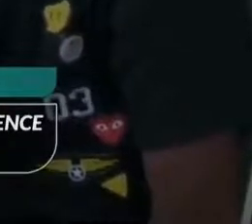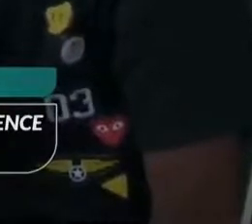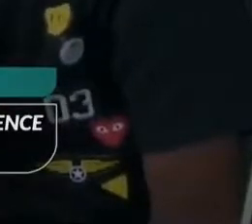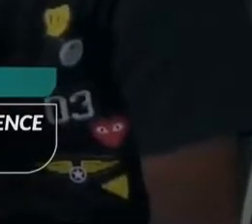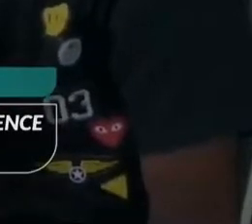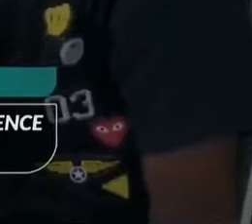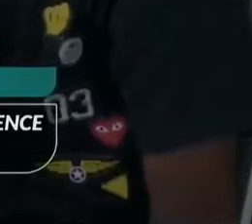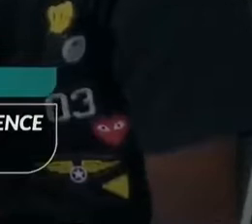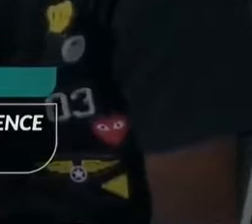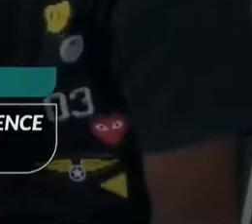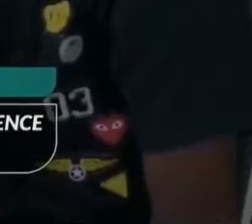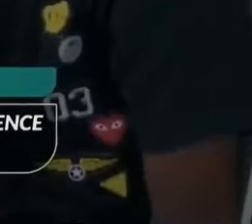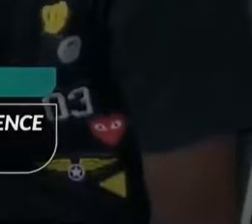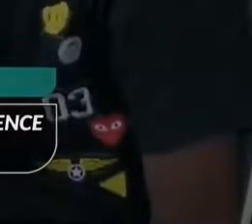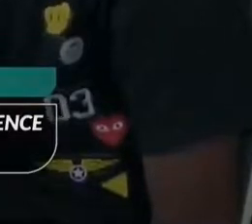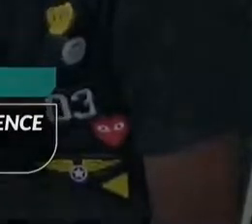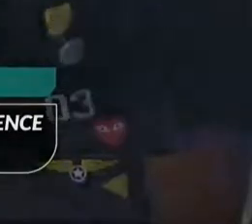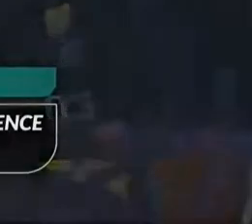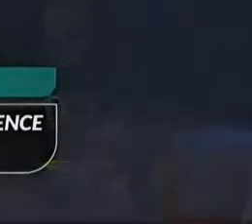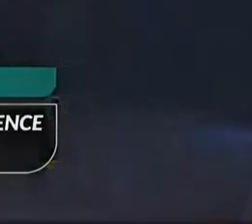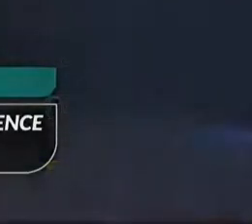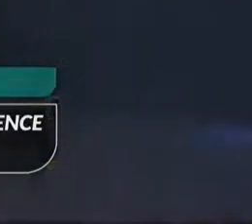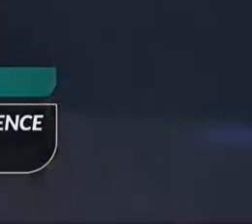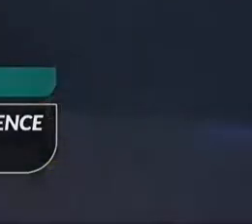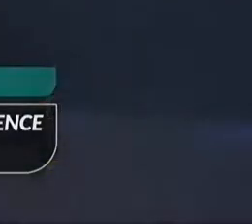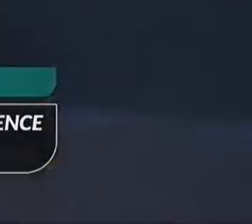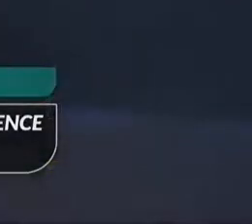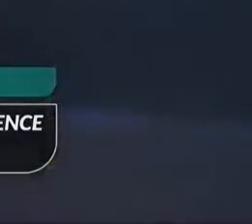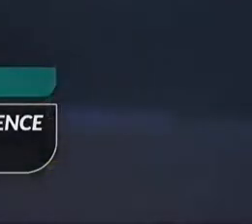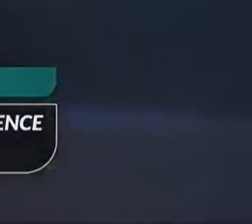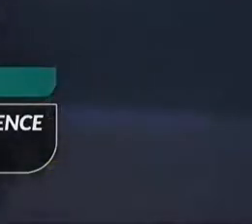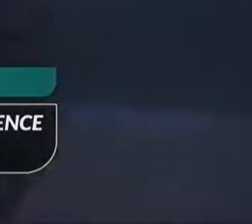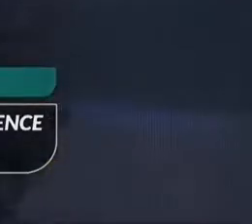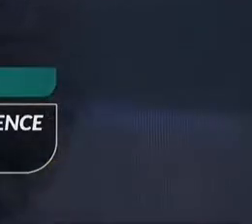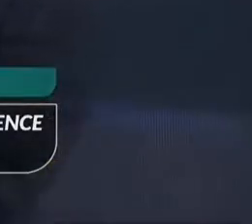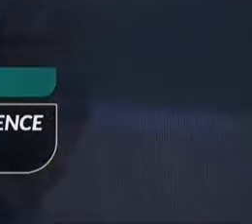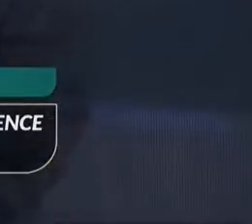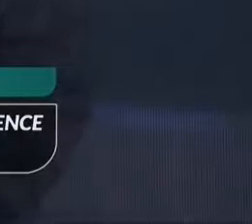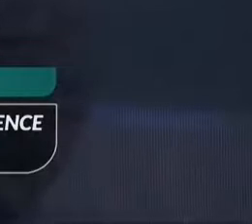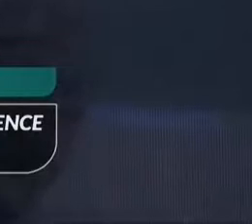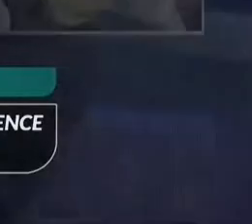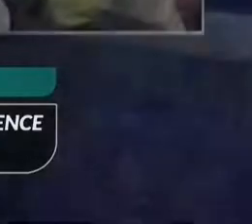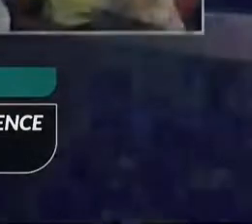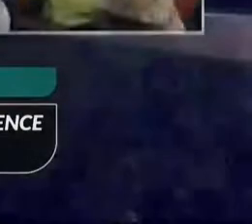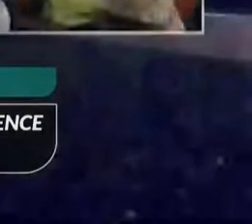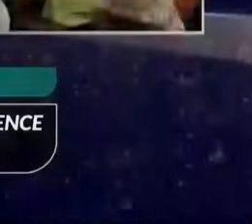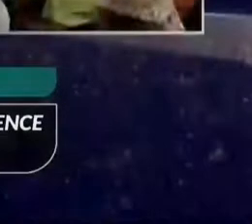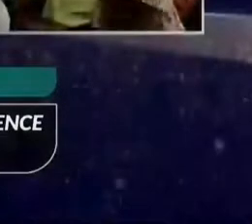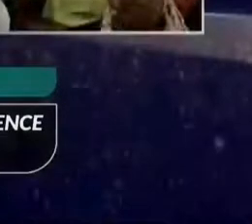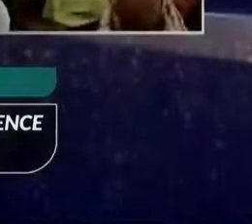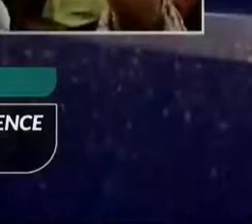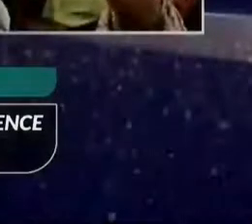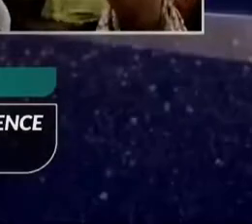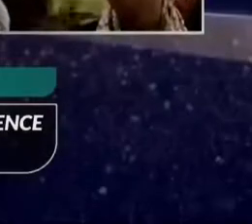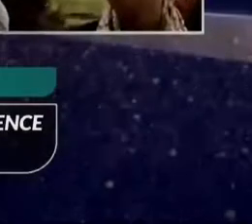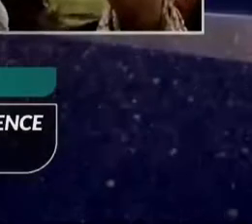Aider. L'ami aime en tout temps. C'est une route à deux sens. Toi envers ton ami et ton ami envers toi. Si tu veux